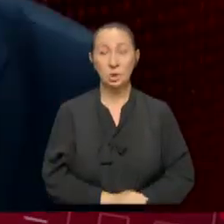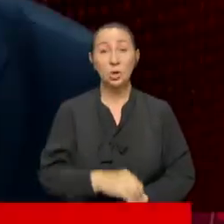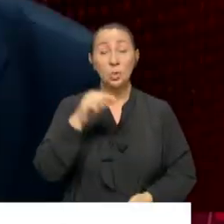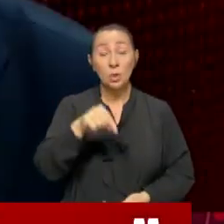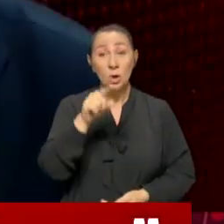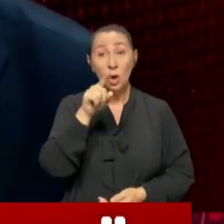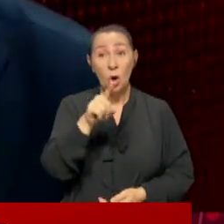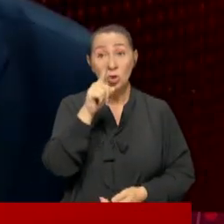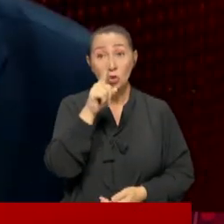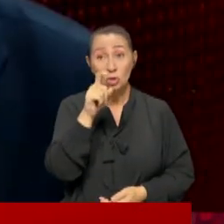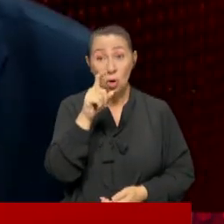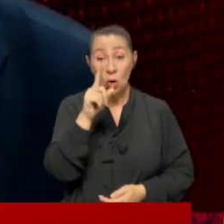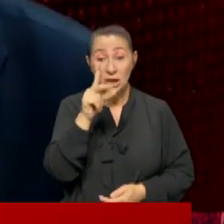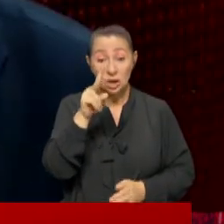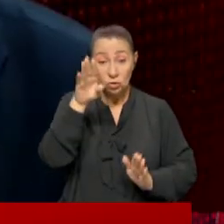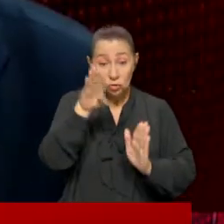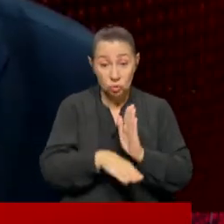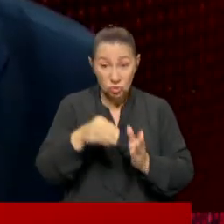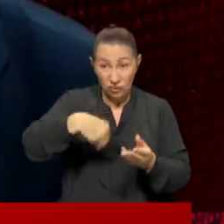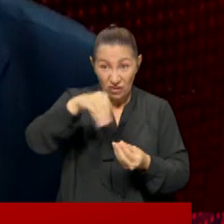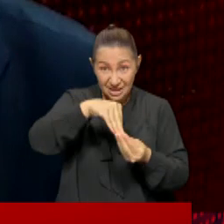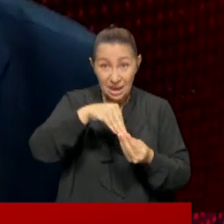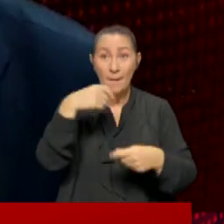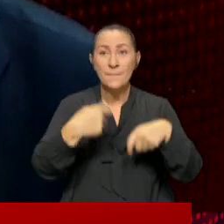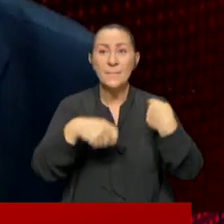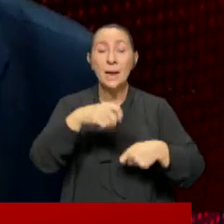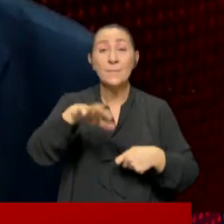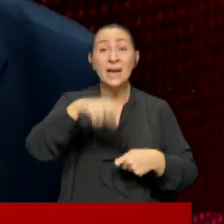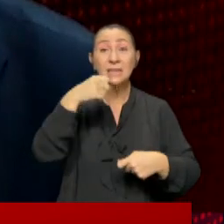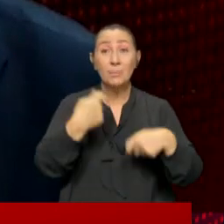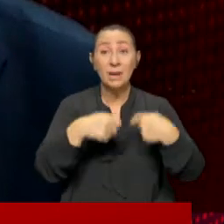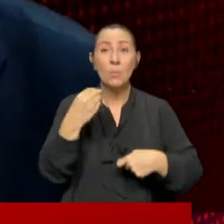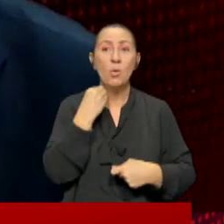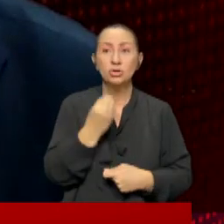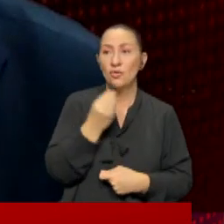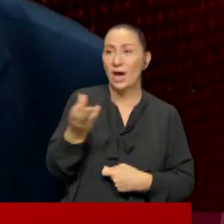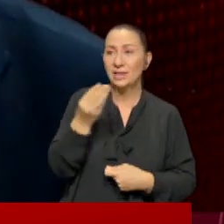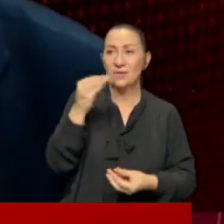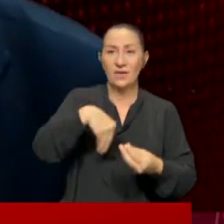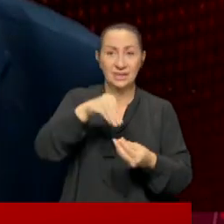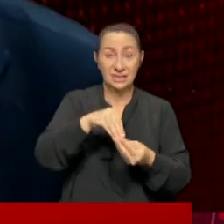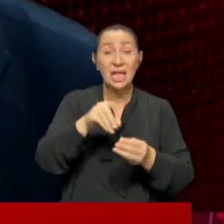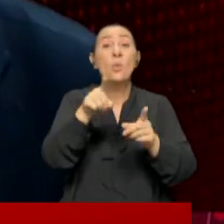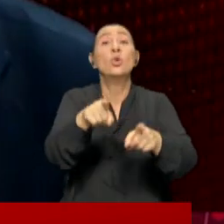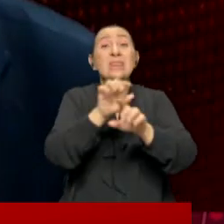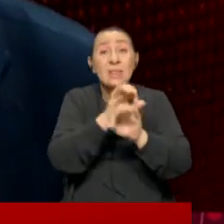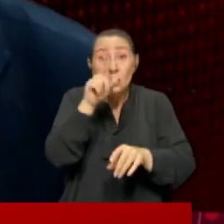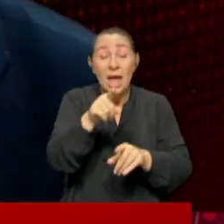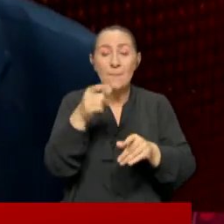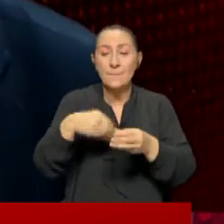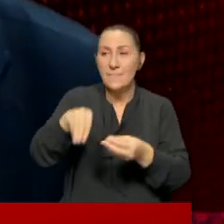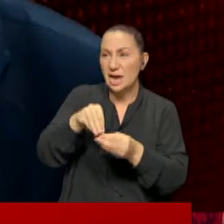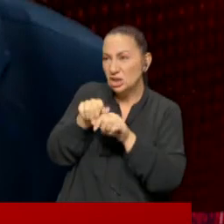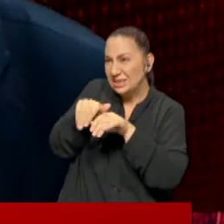Bugün bu 19'dan 12'ye düşürmüş olan faiz bankalara Merkez Bankası'nın borç verdiği faizdir. Tam da bu nedenle